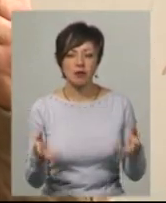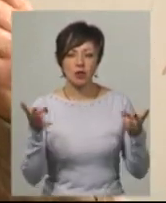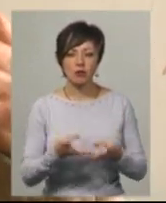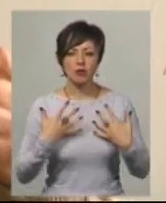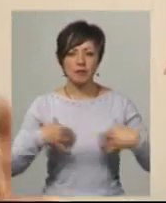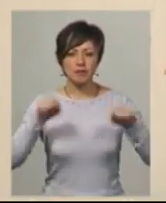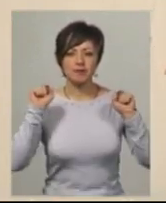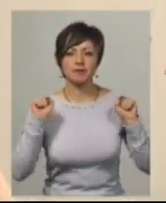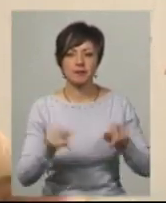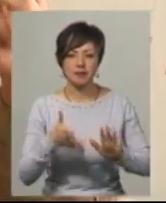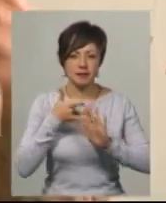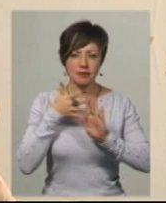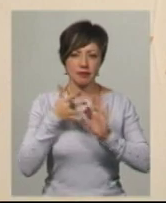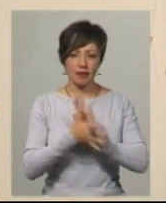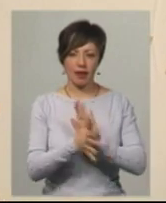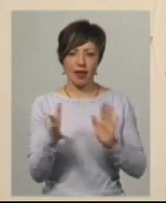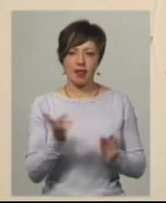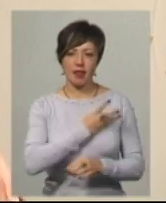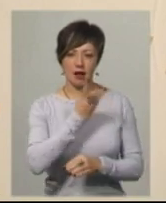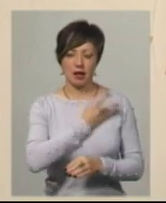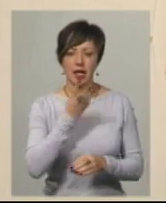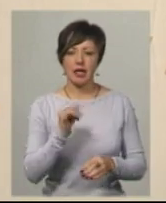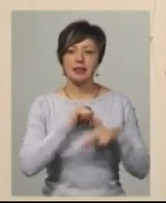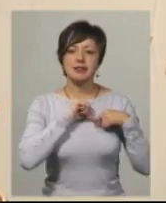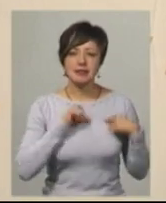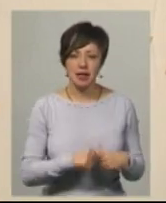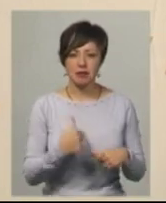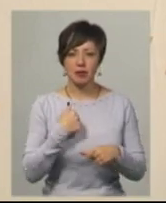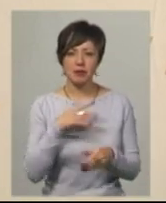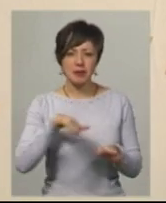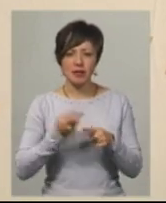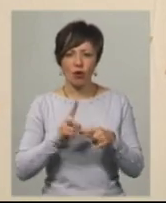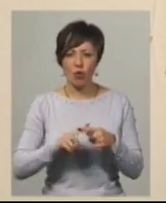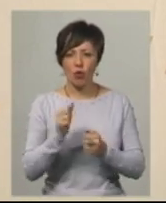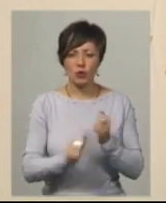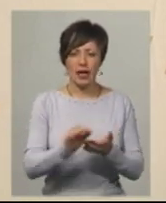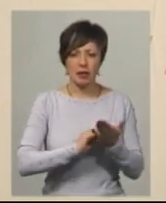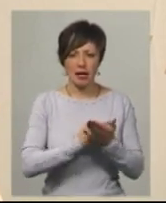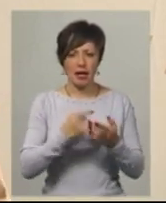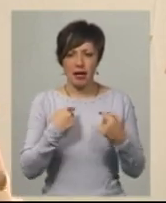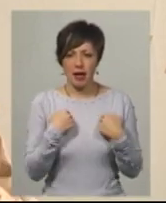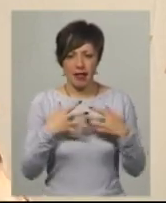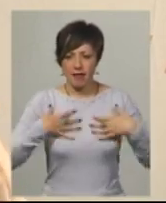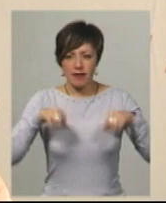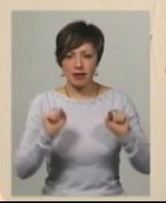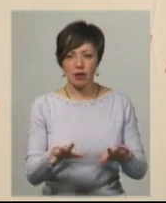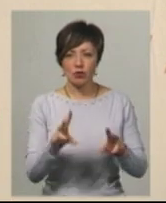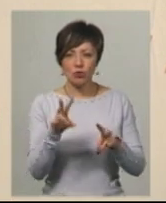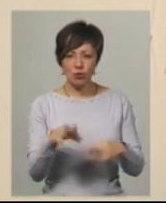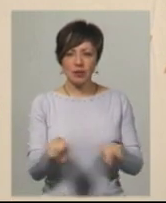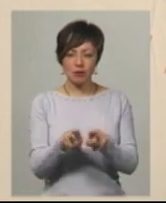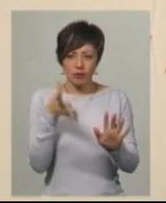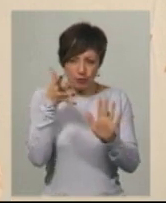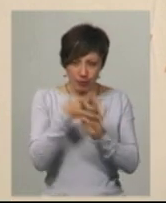великих затрат, великої енергії і серця. От мене після кожної репетиції я не викладуюсь, але воно ти